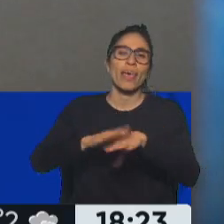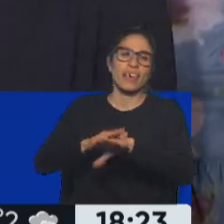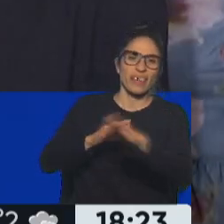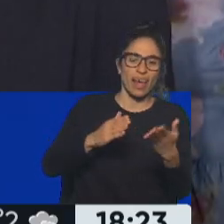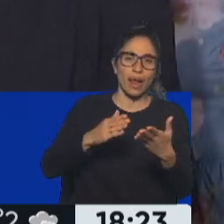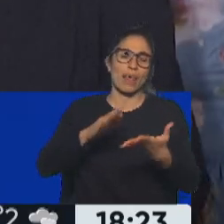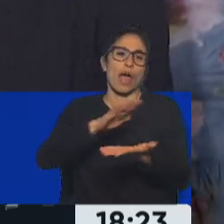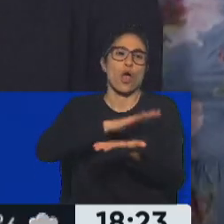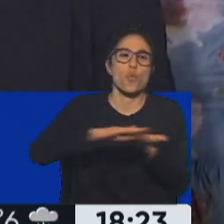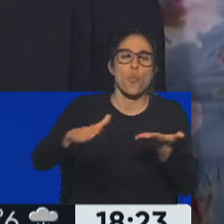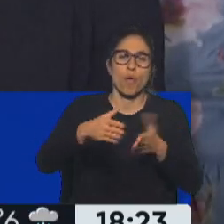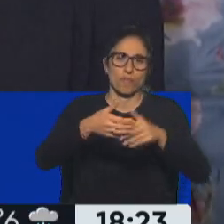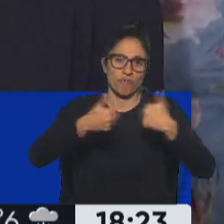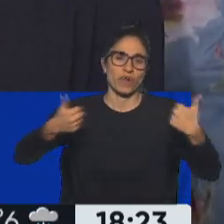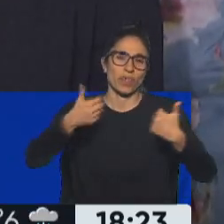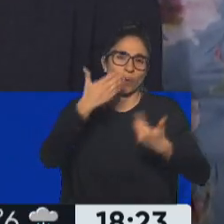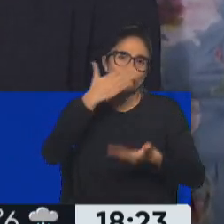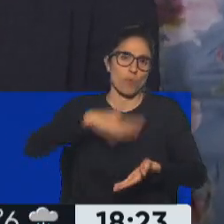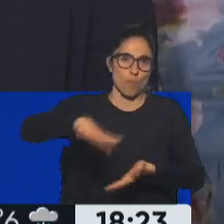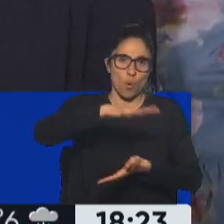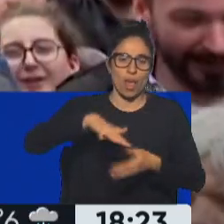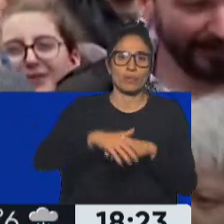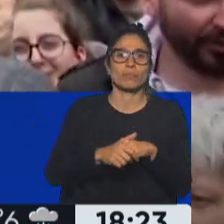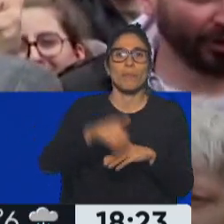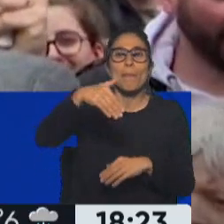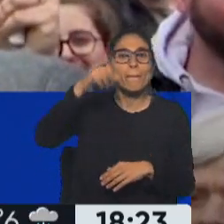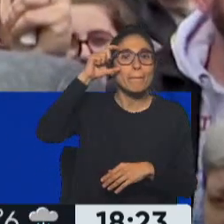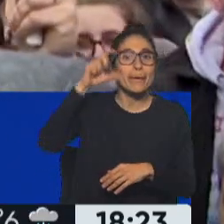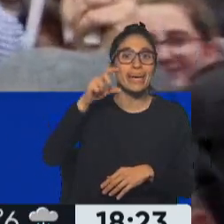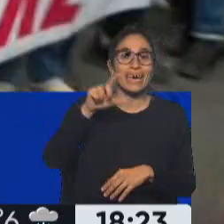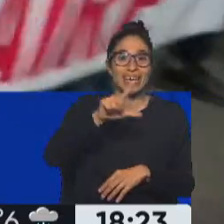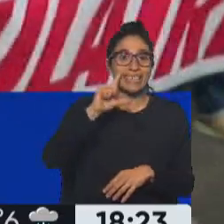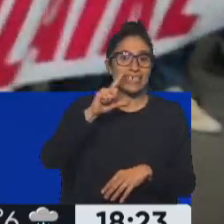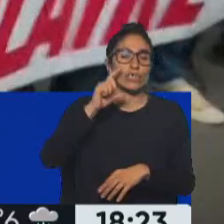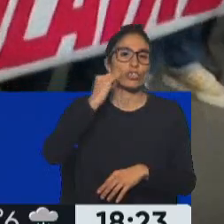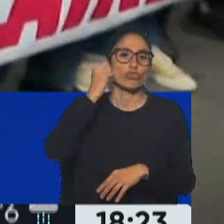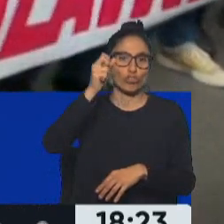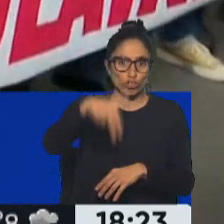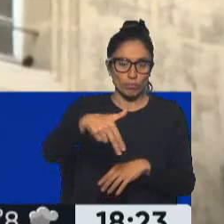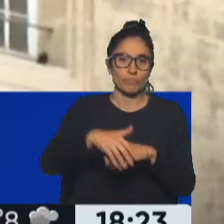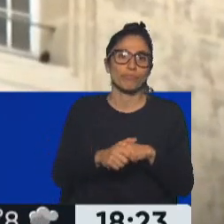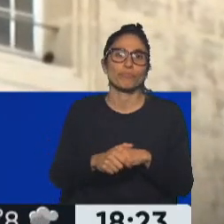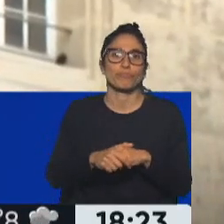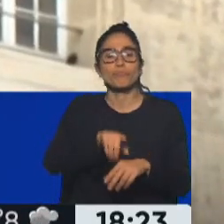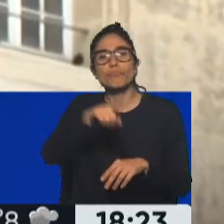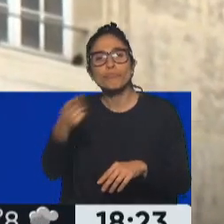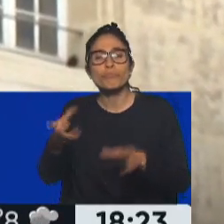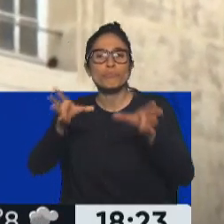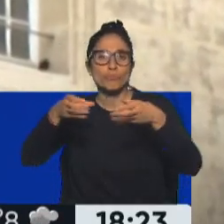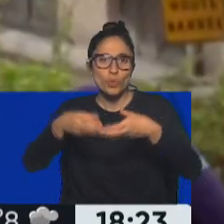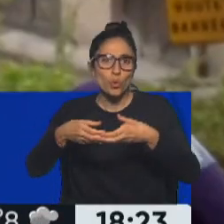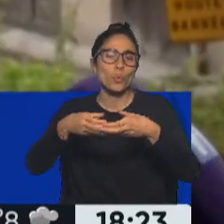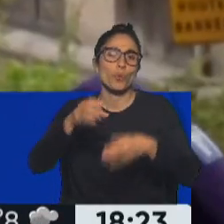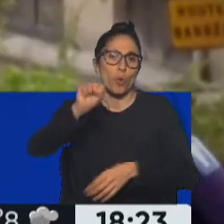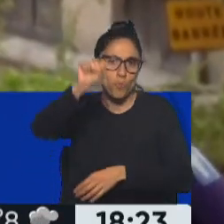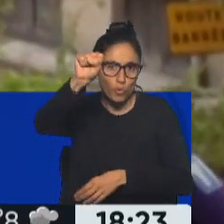Partido Socialista, la Francia insumisa de Jean-Luc Mélenchon, el Partido Comunista, los ecologistas y otros pequeños partidos de izquierda